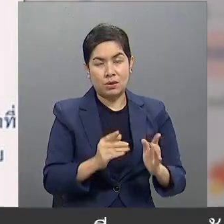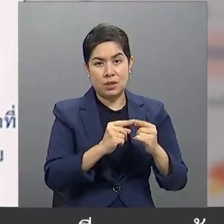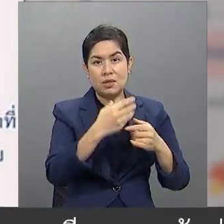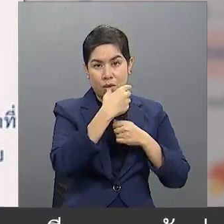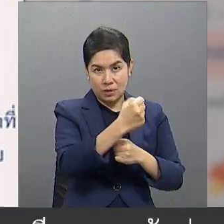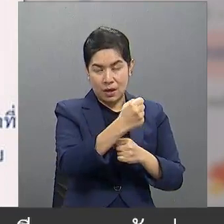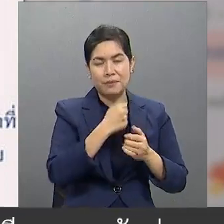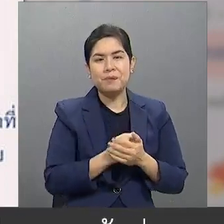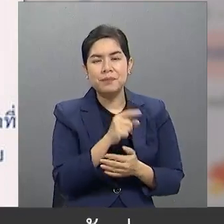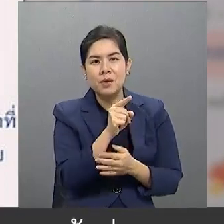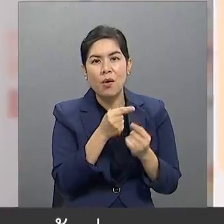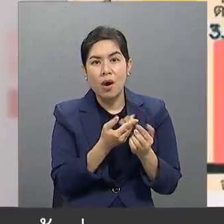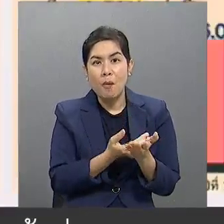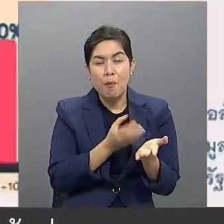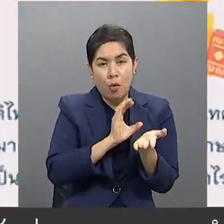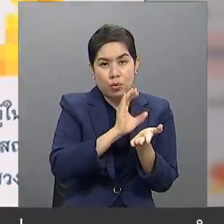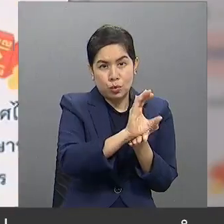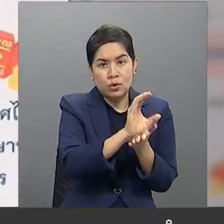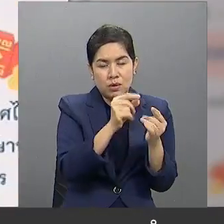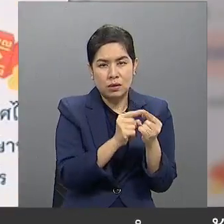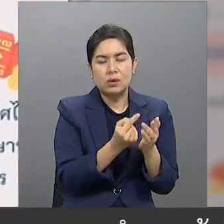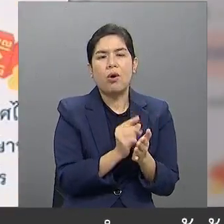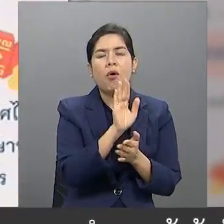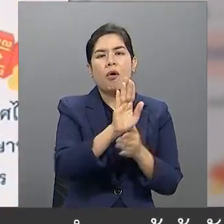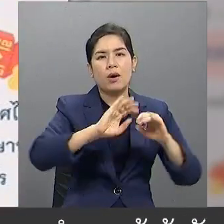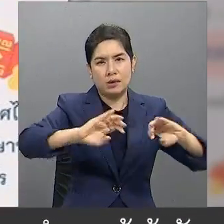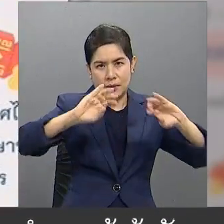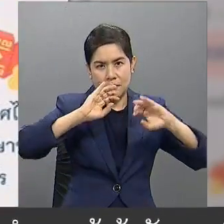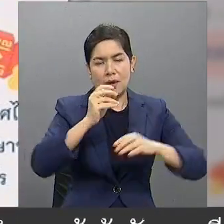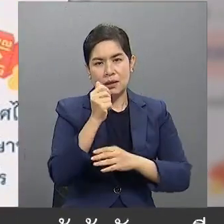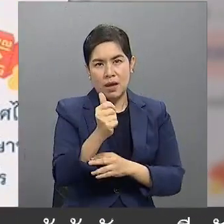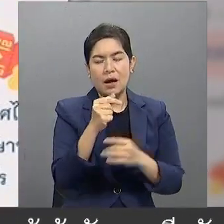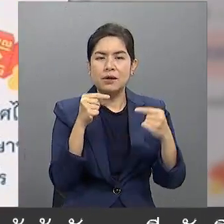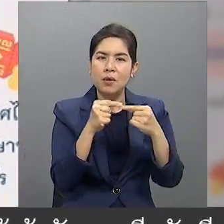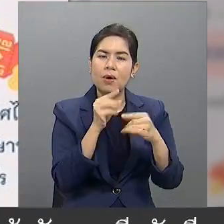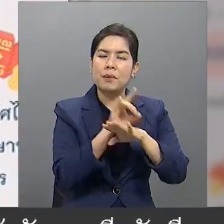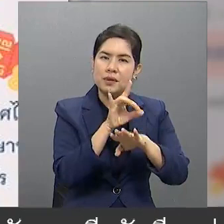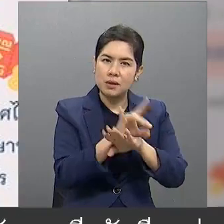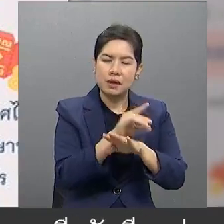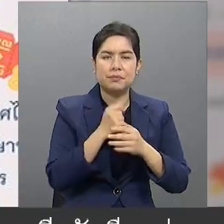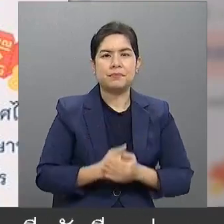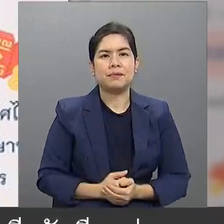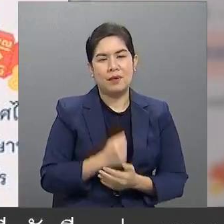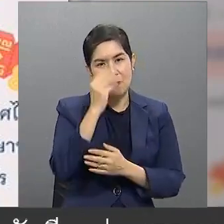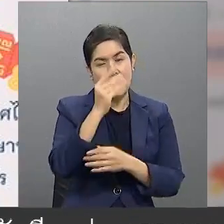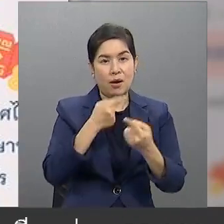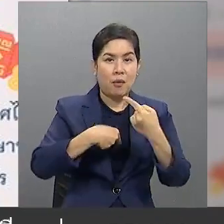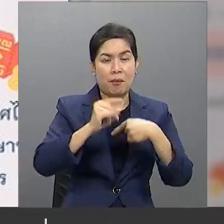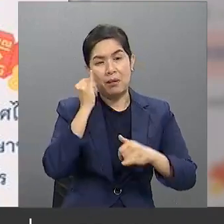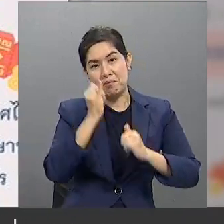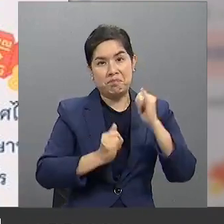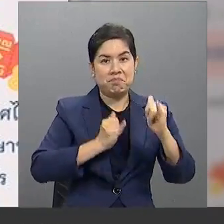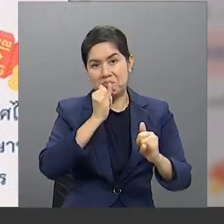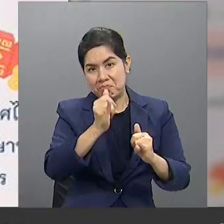การลงทุนในพันธบัตรออมทรัพย์ของรัฐบาลได้อย่างทั่วถึงผ่านระบบออนไลน์นะคะพยายามที่จะหลีกเลี่ยงการจะต้องมาพบปะเสวนา